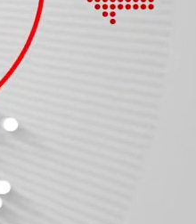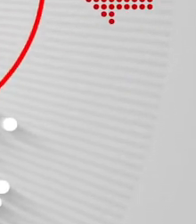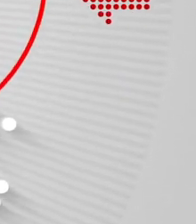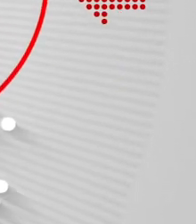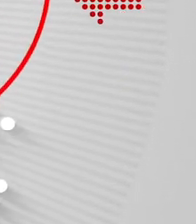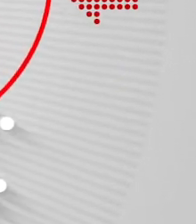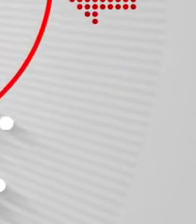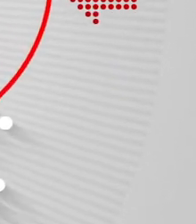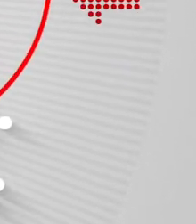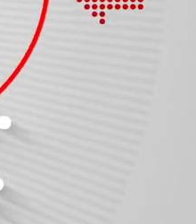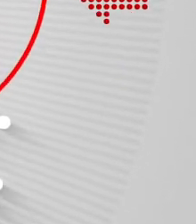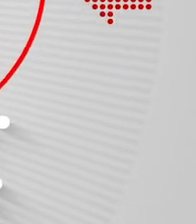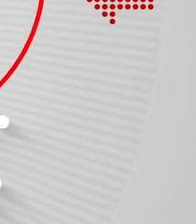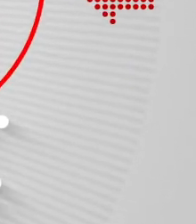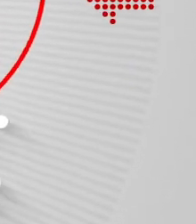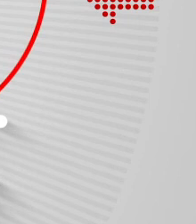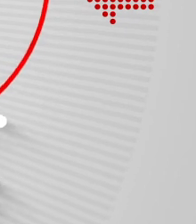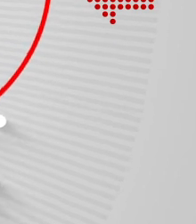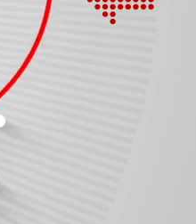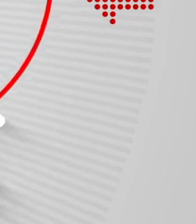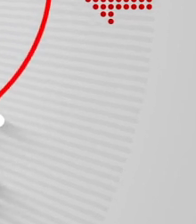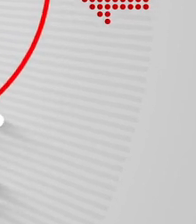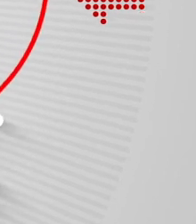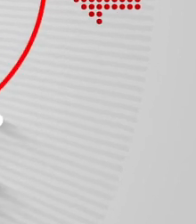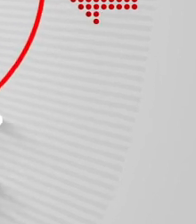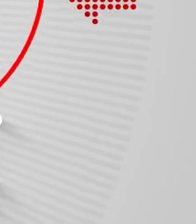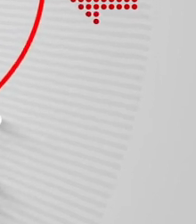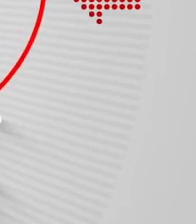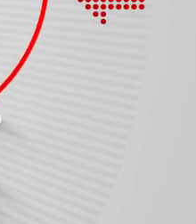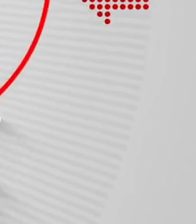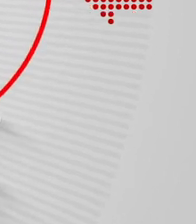ol abone ol abone